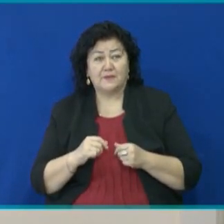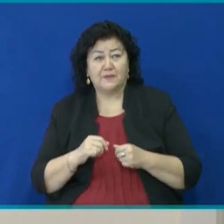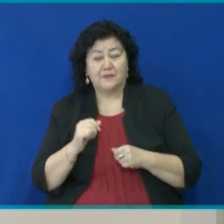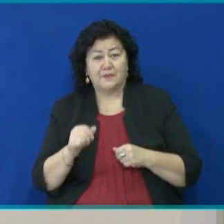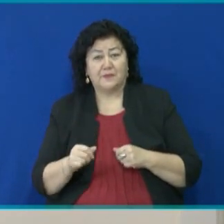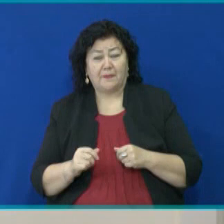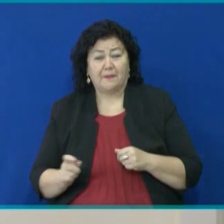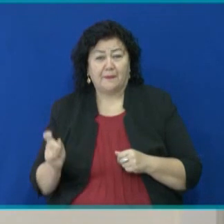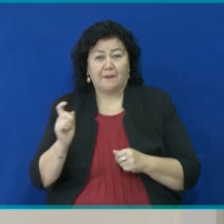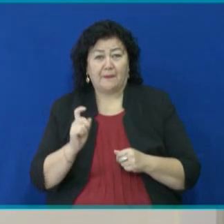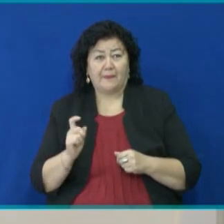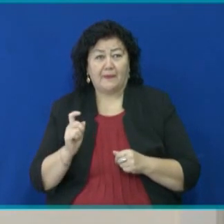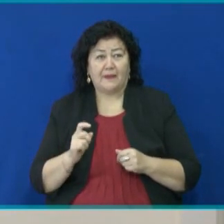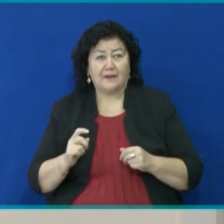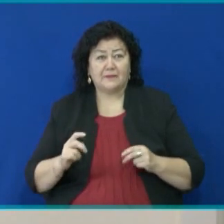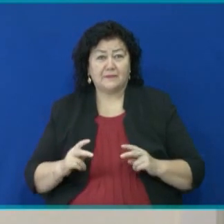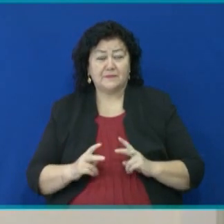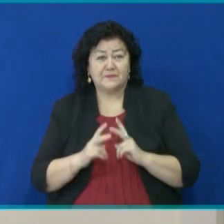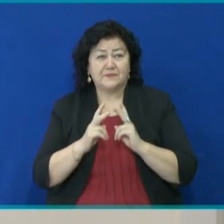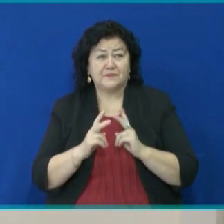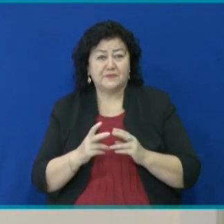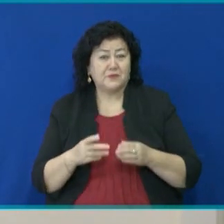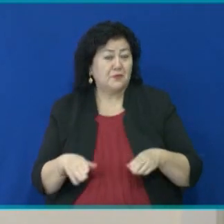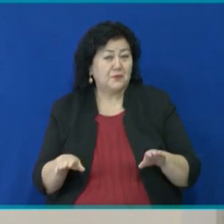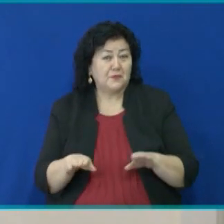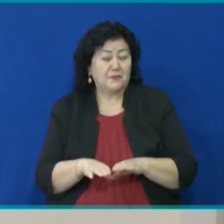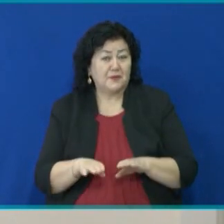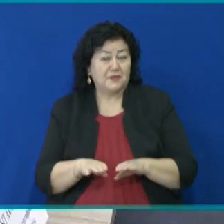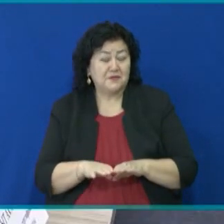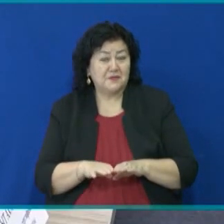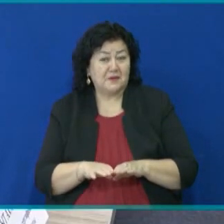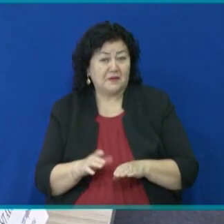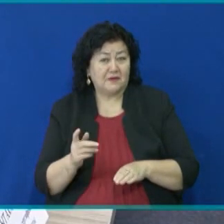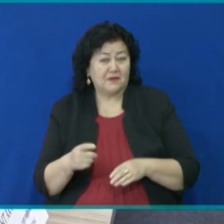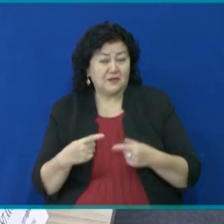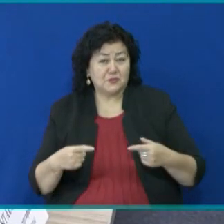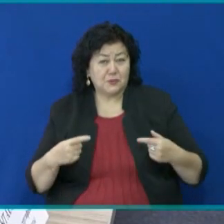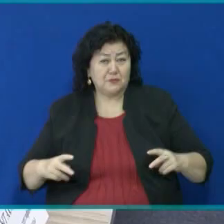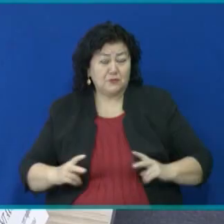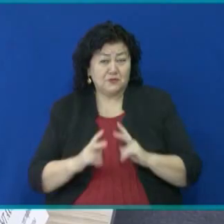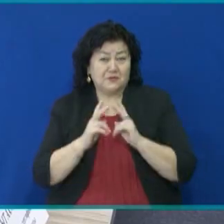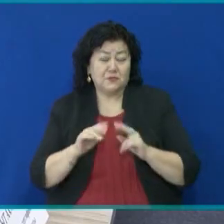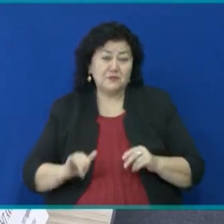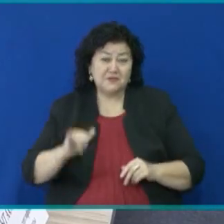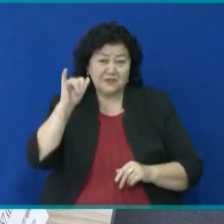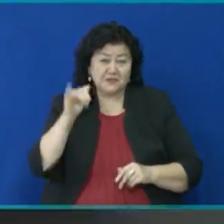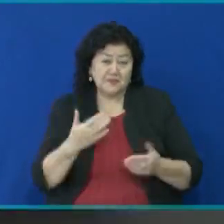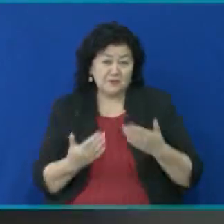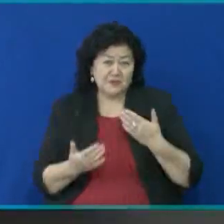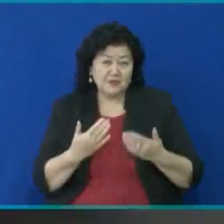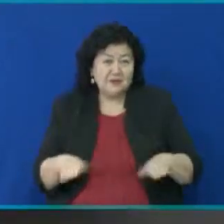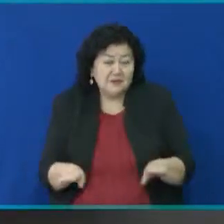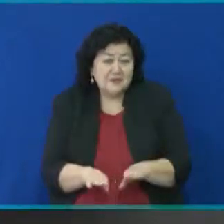басқа кез келген өңірдегі университеттерінен ешқандай кемшілігі жоқ. Жалпы жиналыс барысында ректорлар